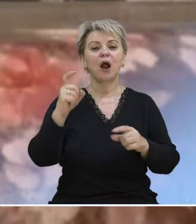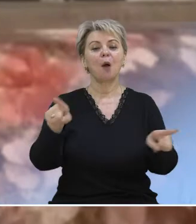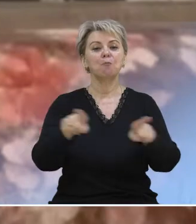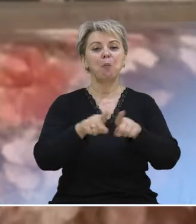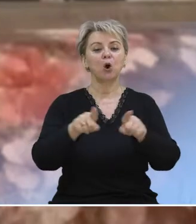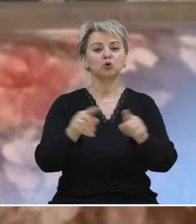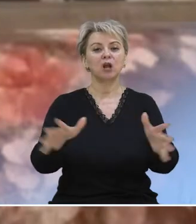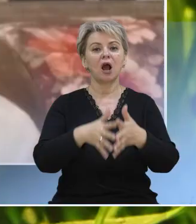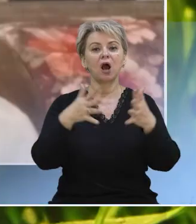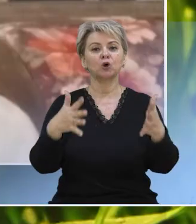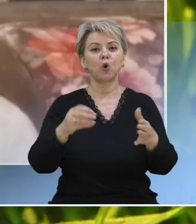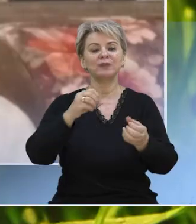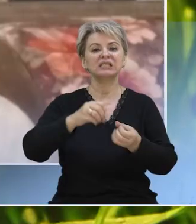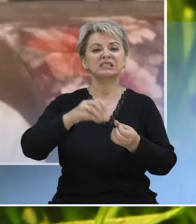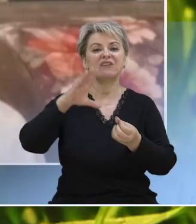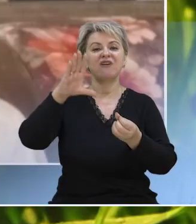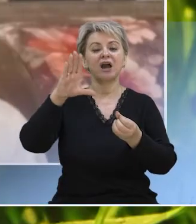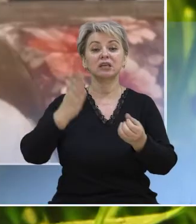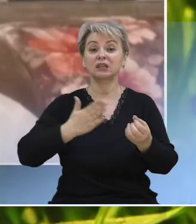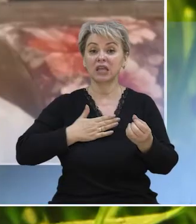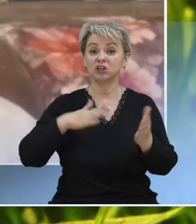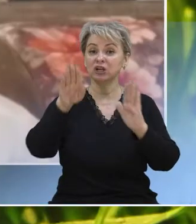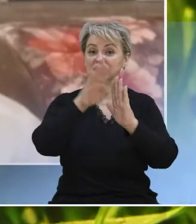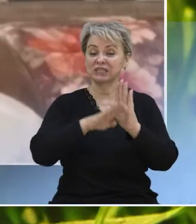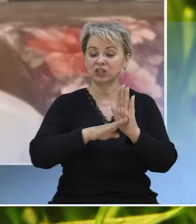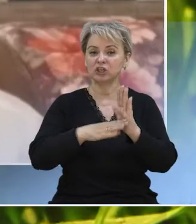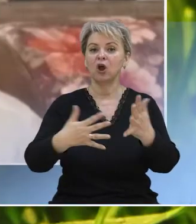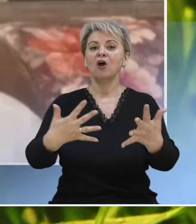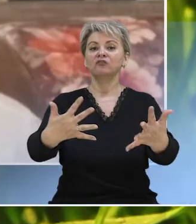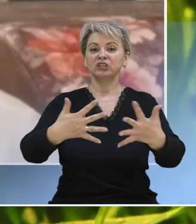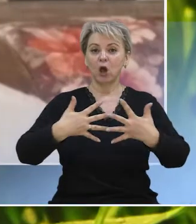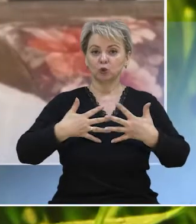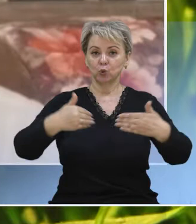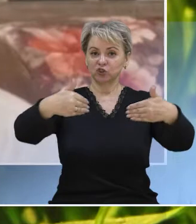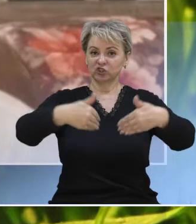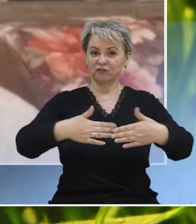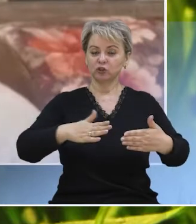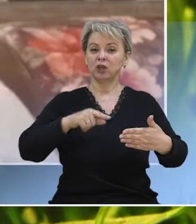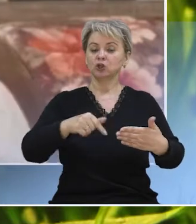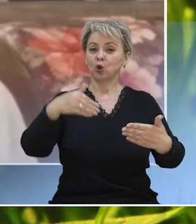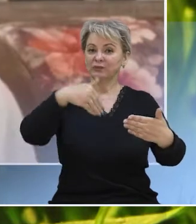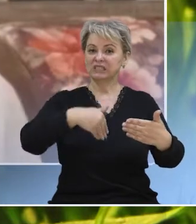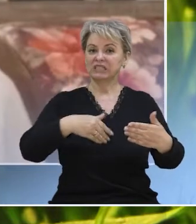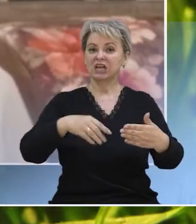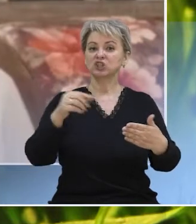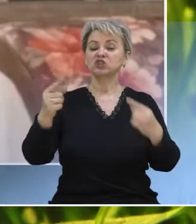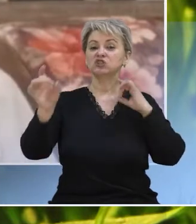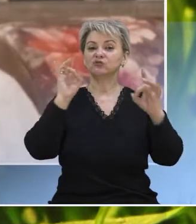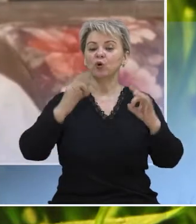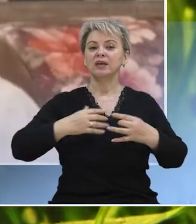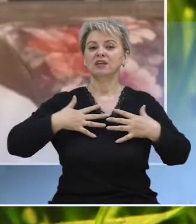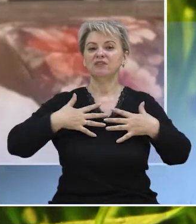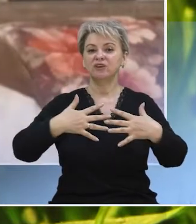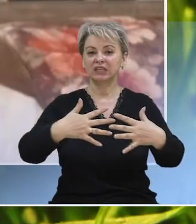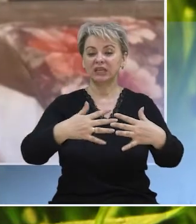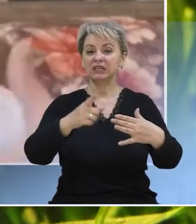«Ха» похожий на громкое зевание. Наша задача – вдохнуть в живот, чтобы достать этот звук, и